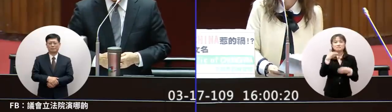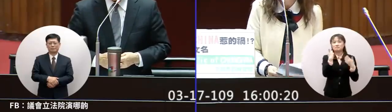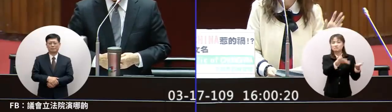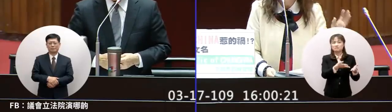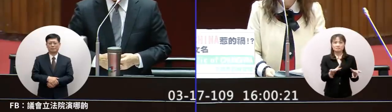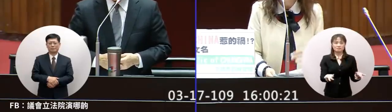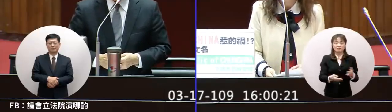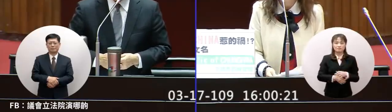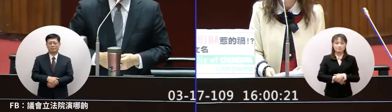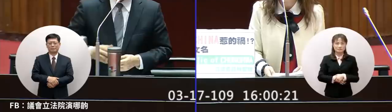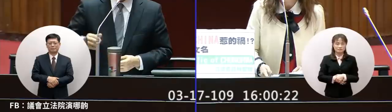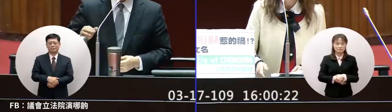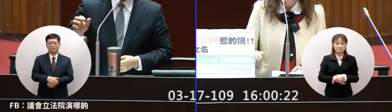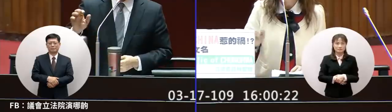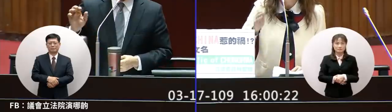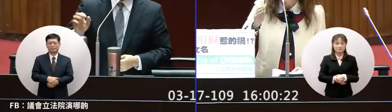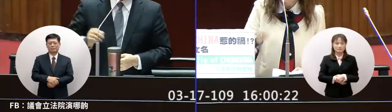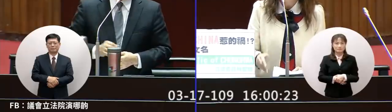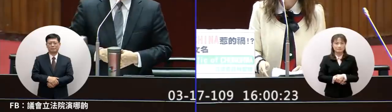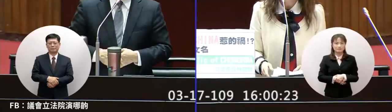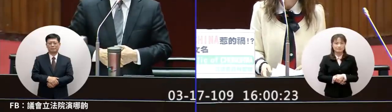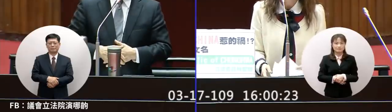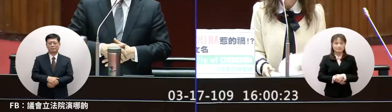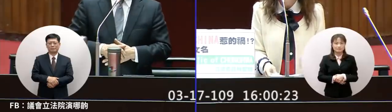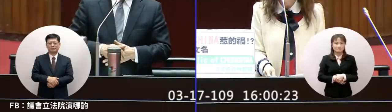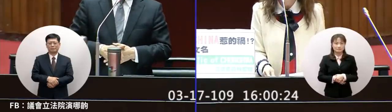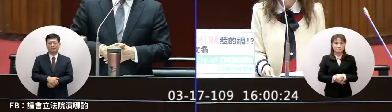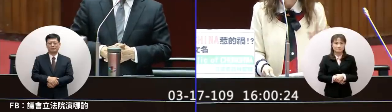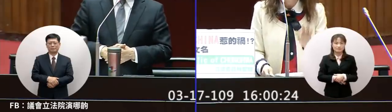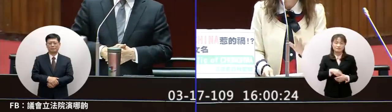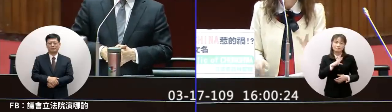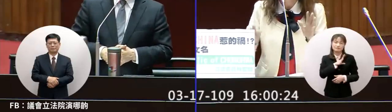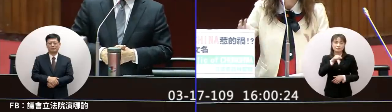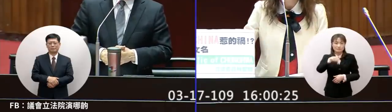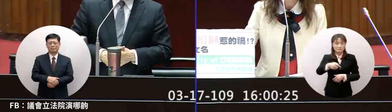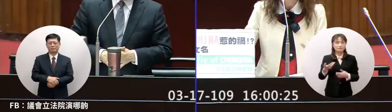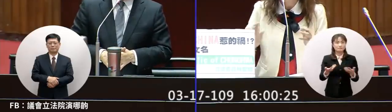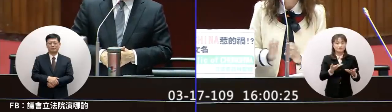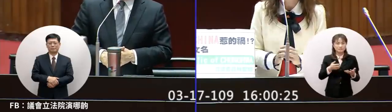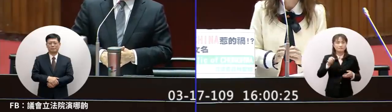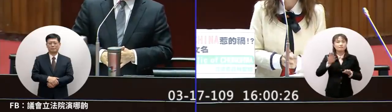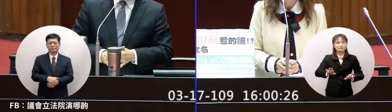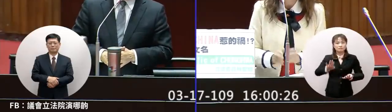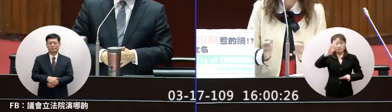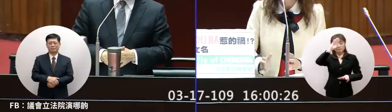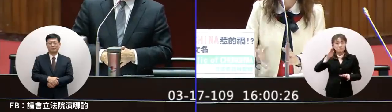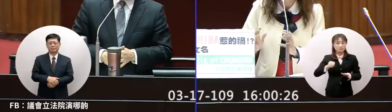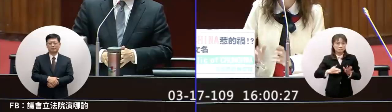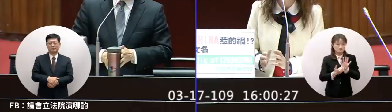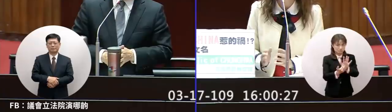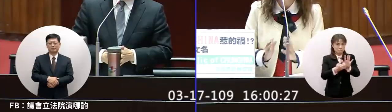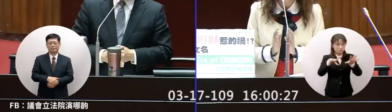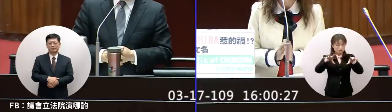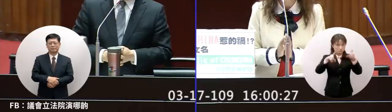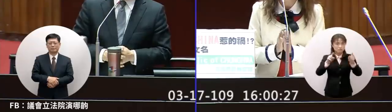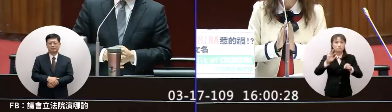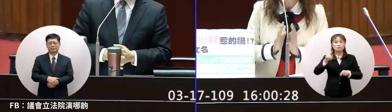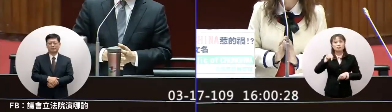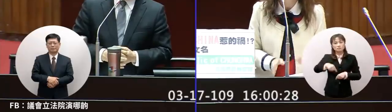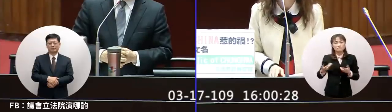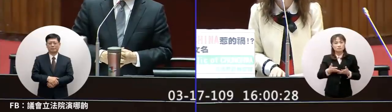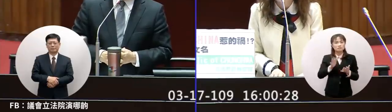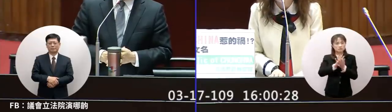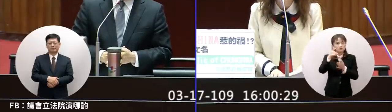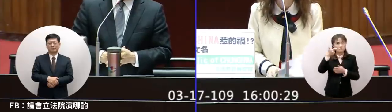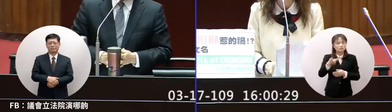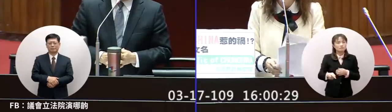哦，好咱甲咱增接，所以我是讲这个代志，当然即个疫情为重，唔过重视这个代志，咱会当来